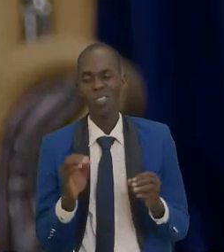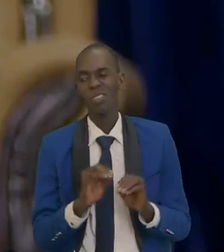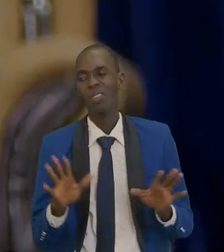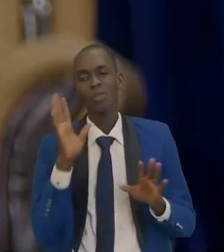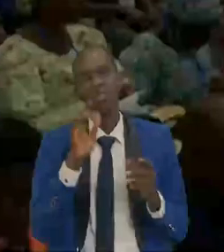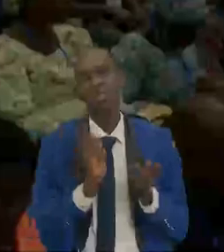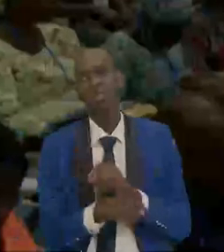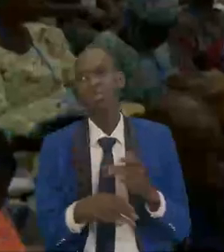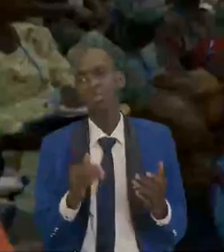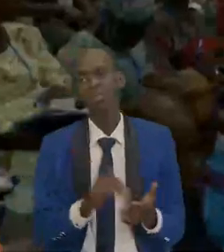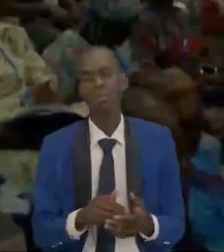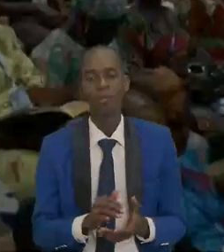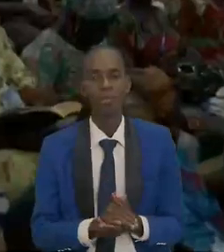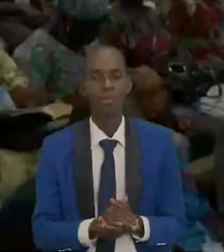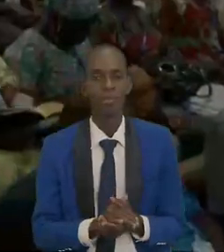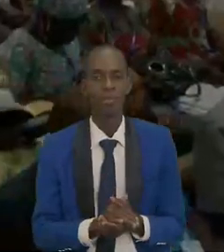encore.